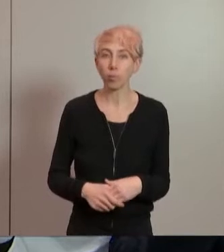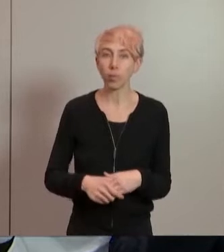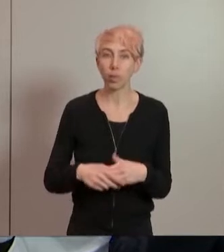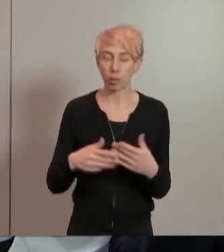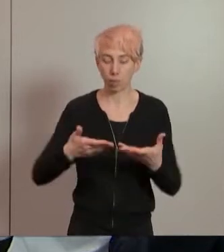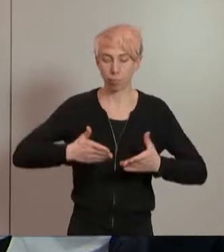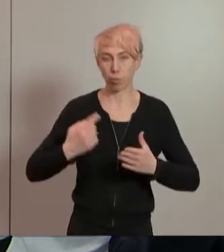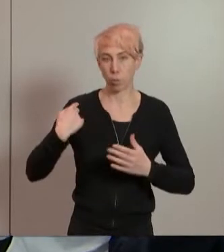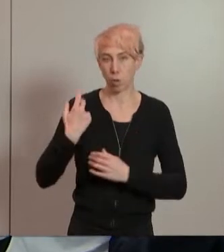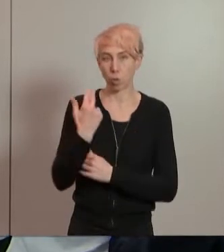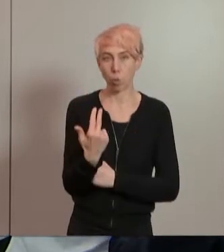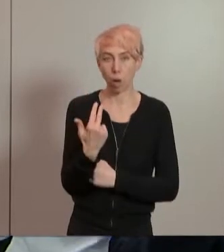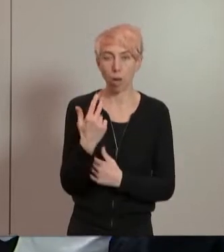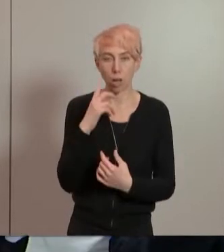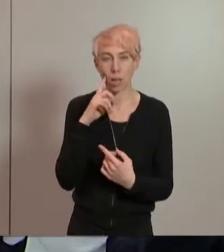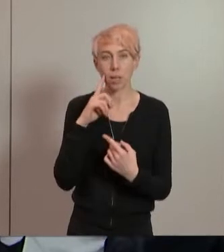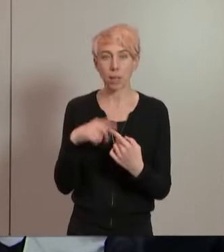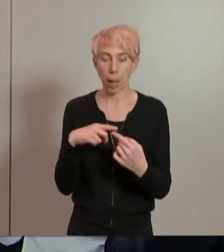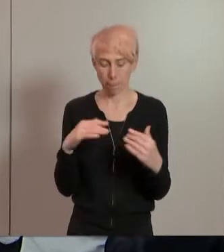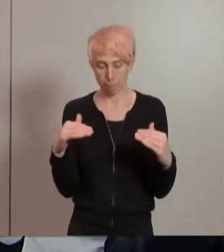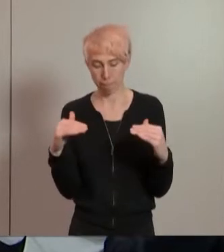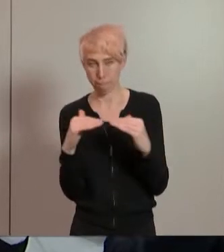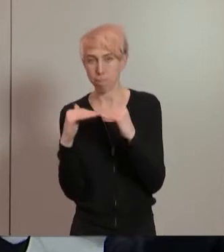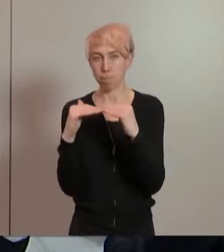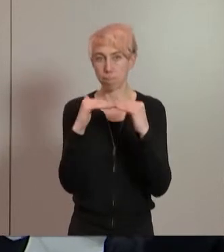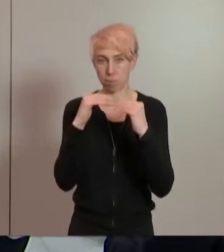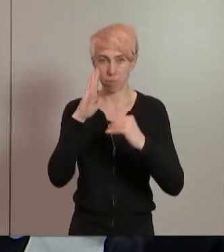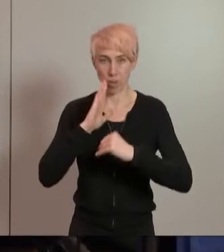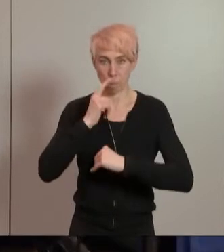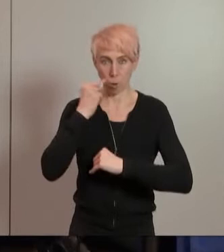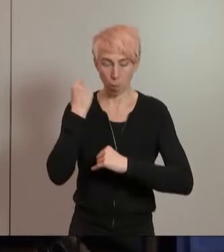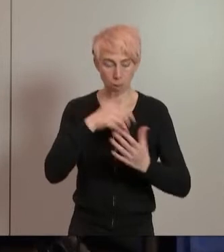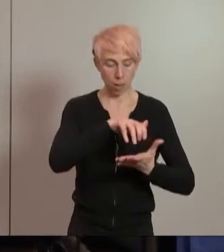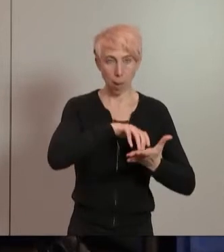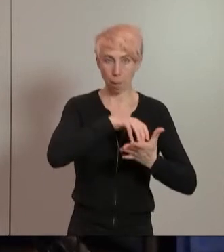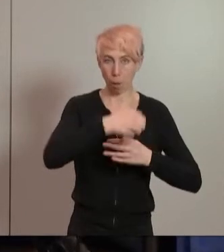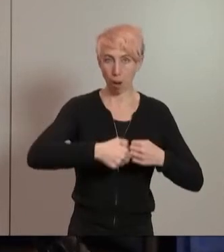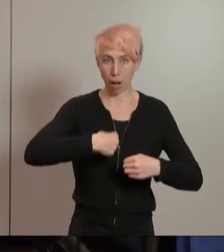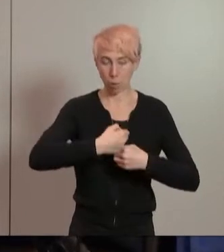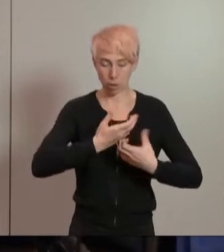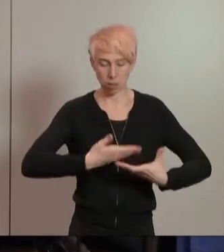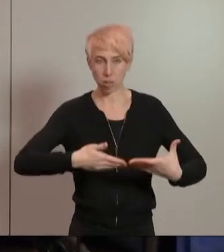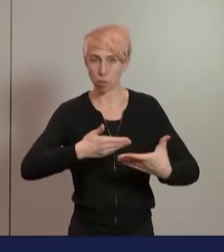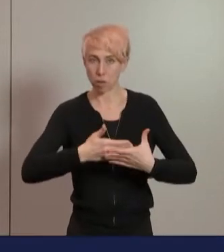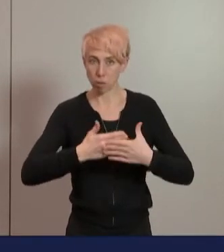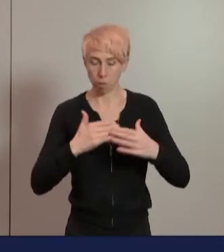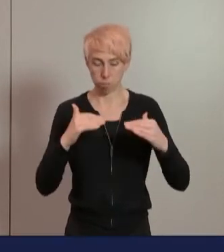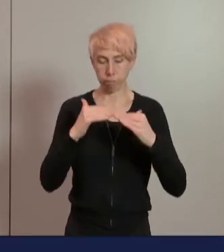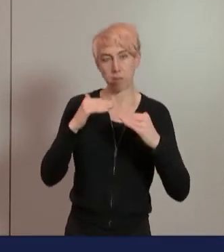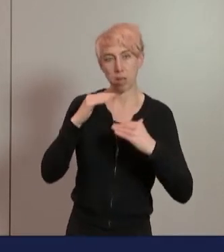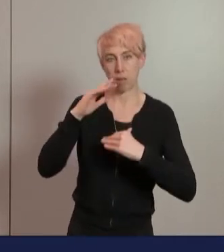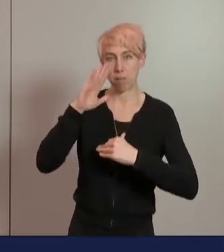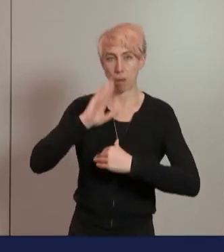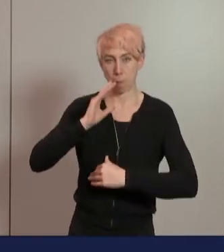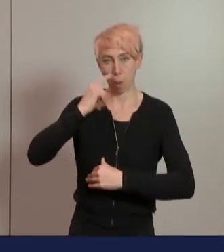Délibération numéro 3, démarche égalité femmes-hommes, présentation du rapport annuel sur la situation en matière d'égalité